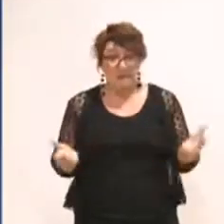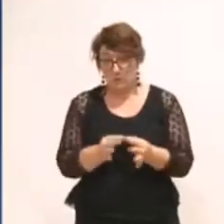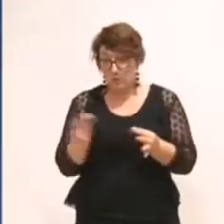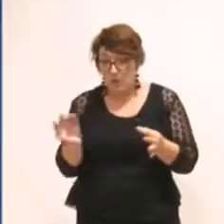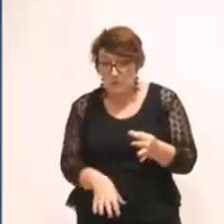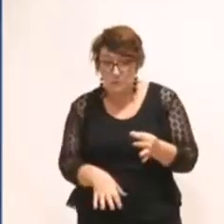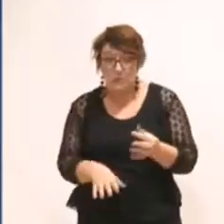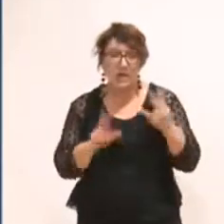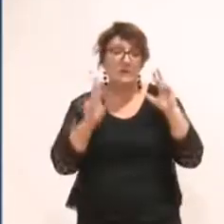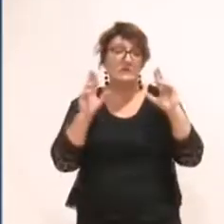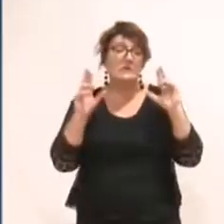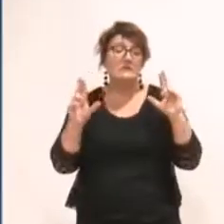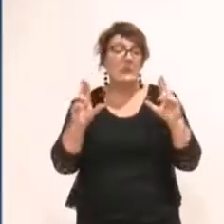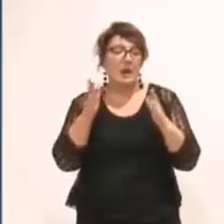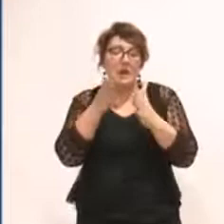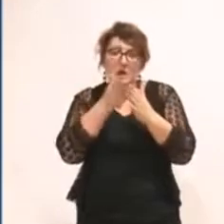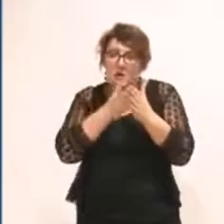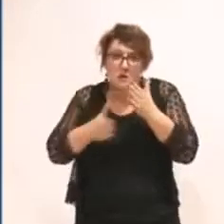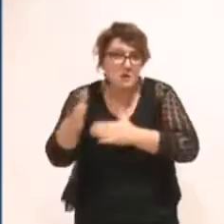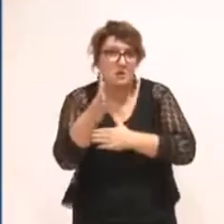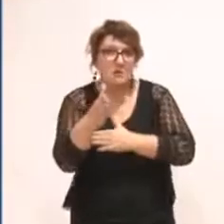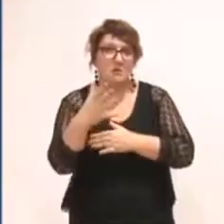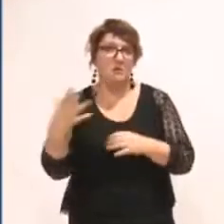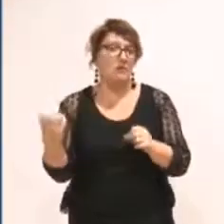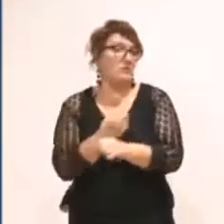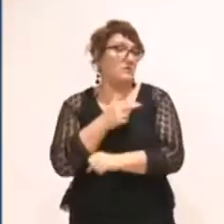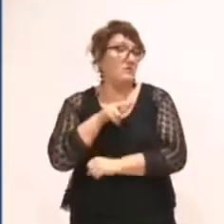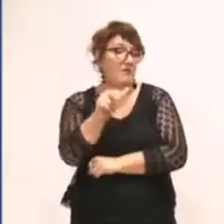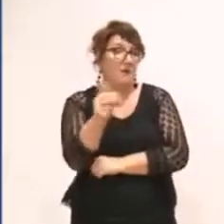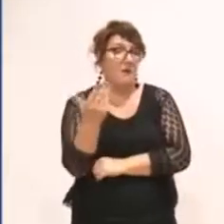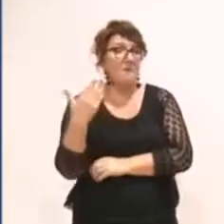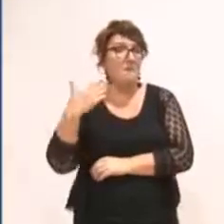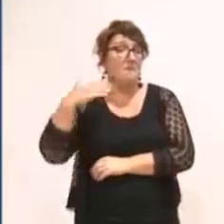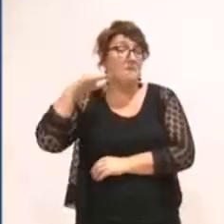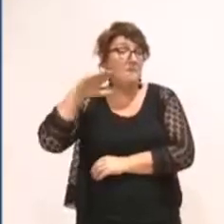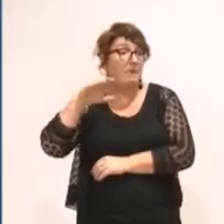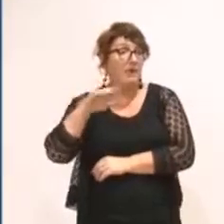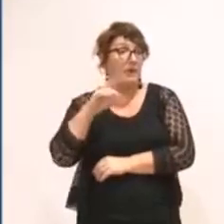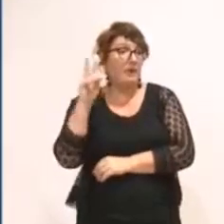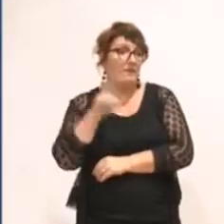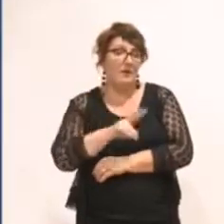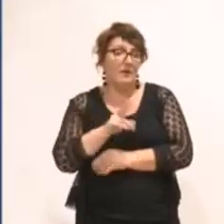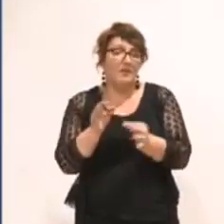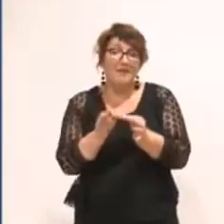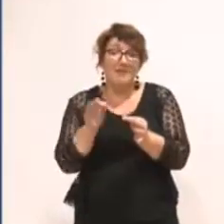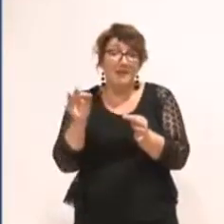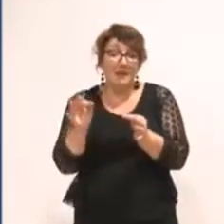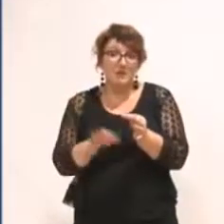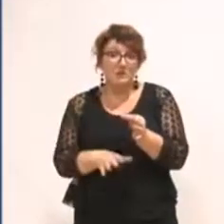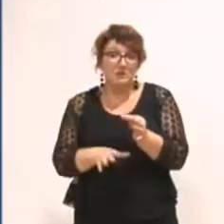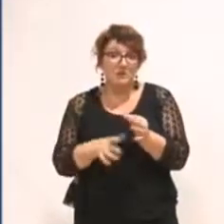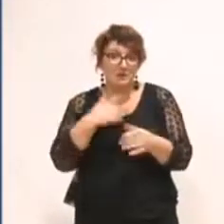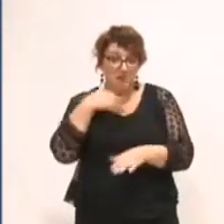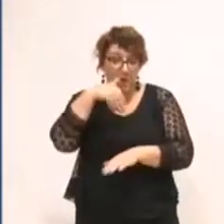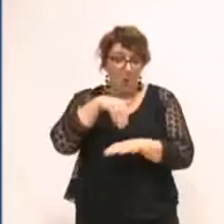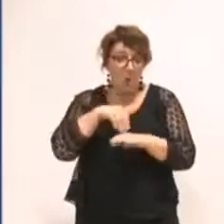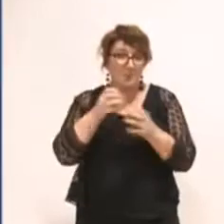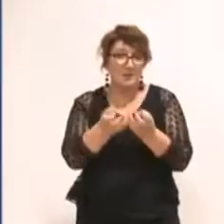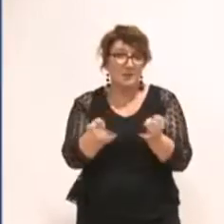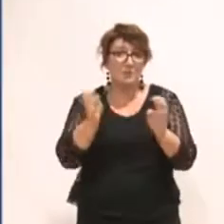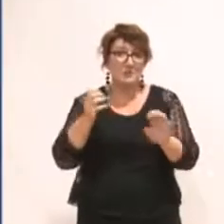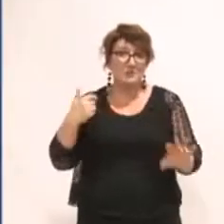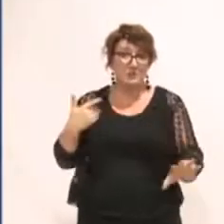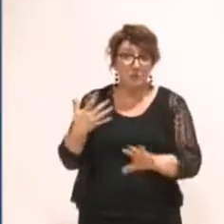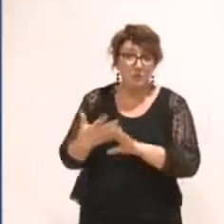sortir la tête de l'eau, mais en tout cas, elle empoisonne tous nos conseils municipaux